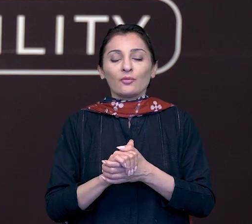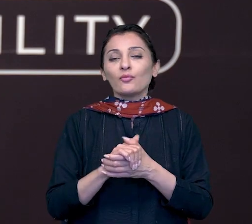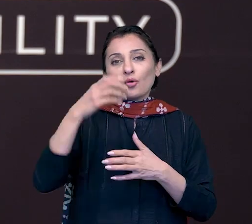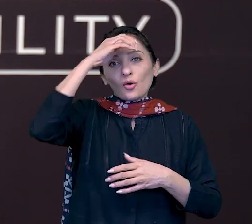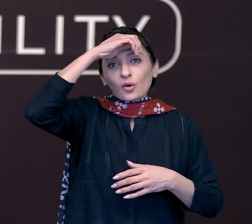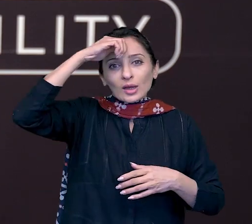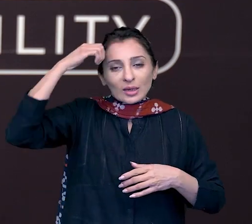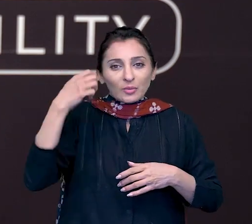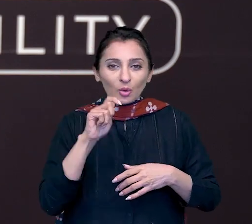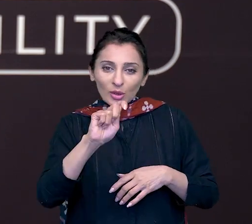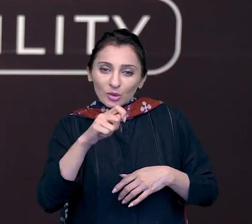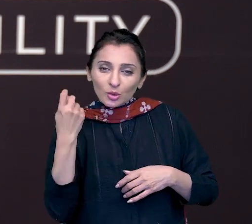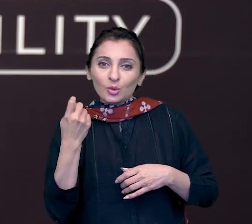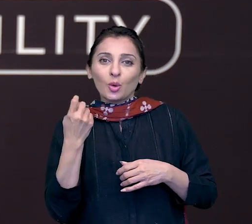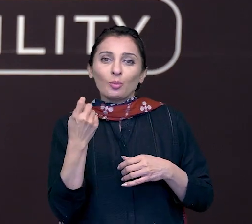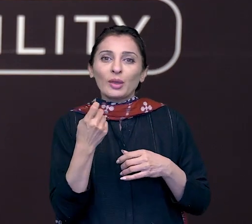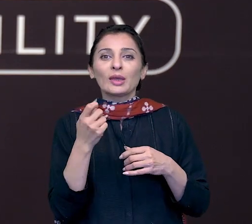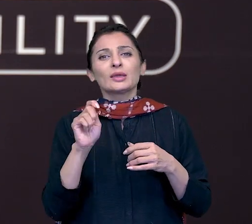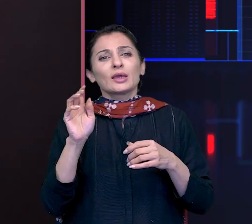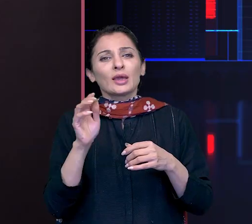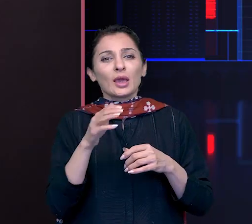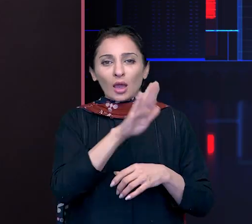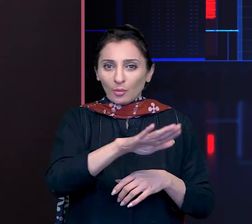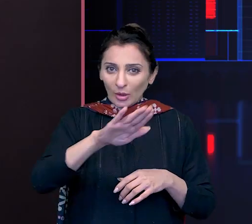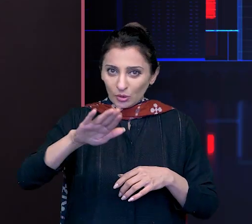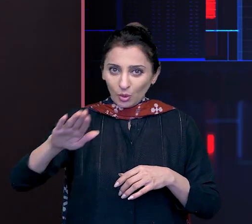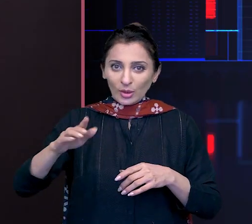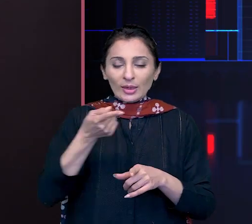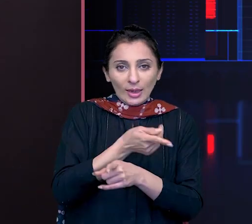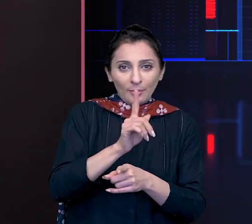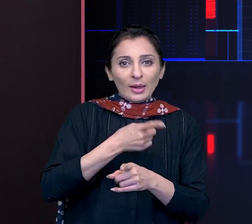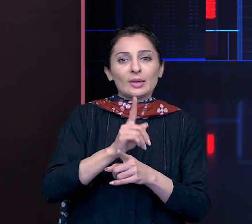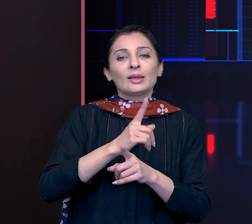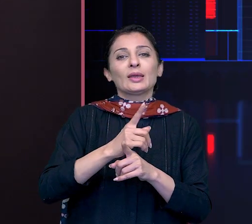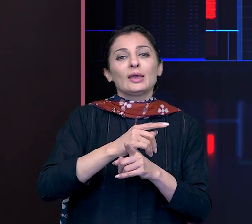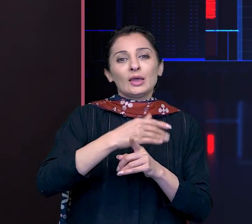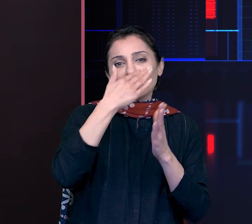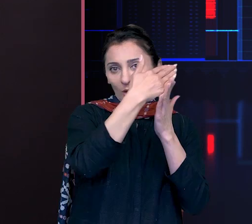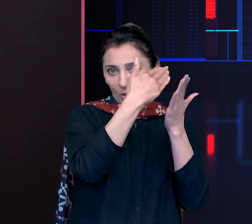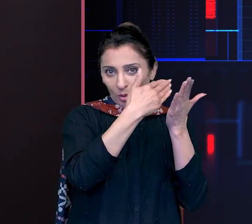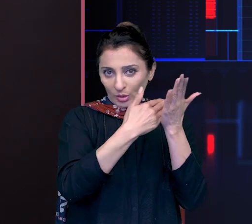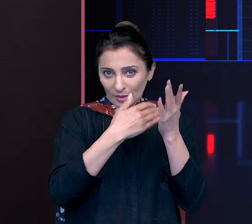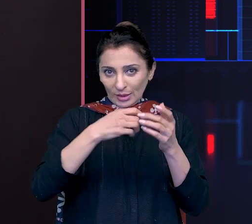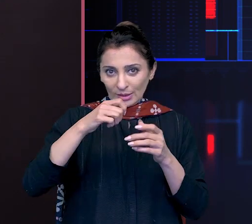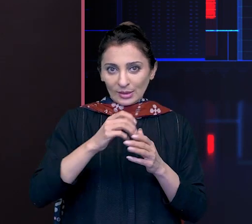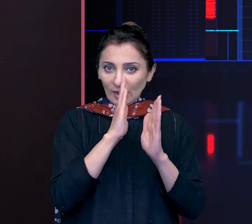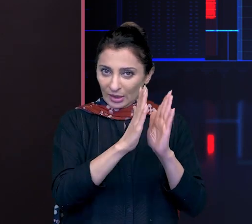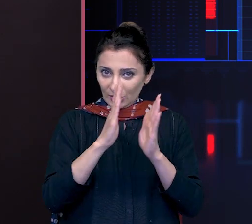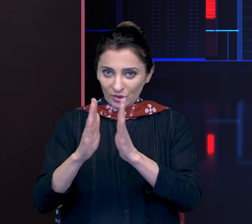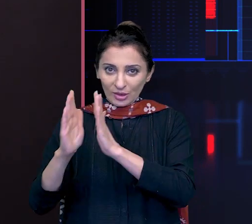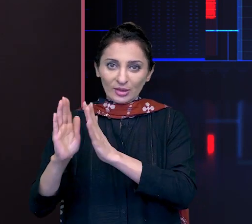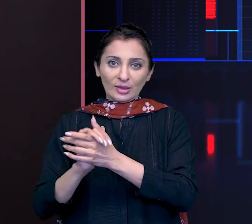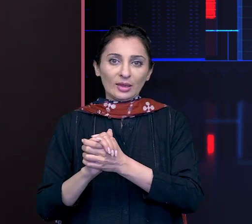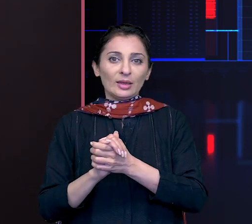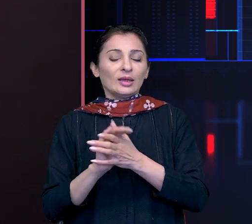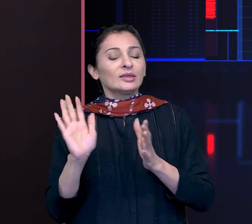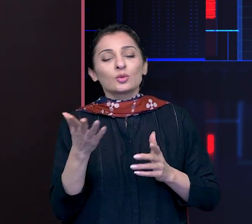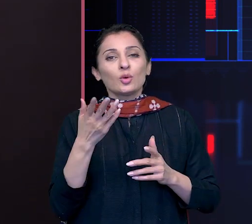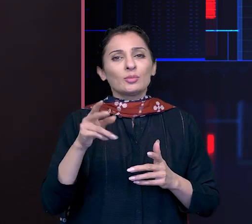بلو ماربل کے نام سے. بلو ماربل ہر سمر میں ڈفرینٹ کورسز جو ہے وہ ارینج کرتا ہے, پروگرامز ارینج کرتا